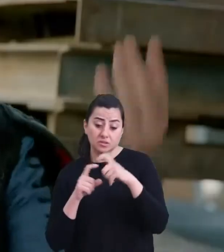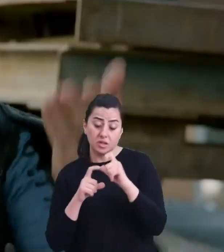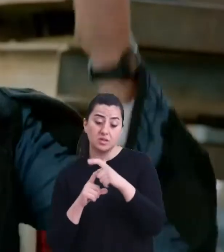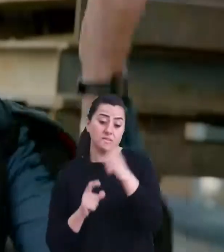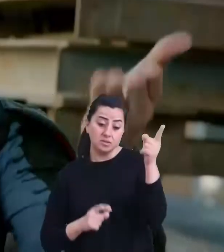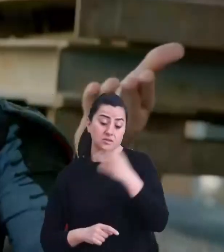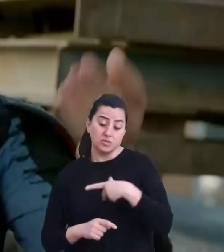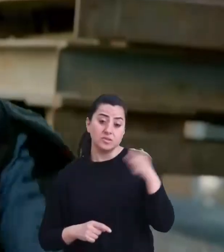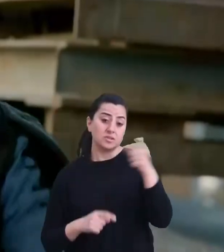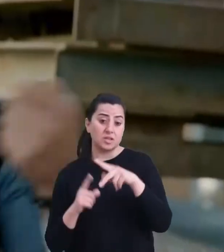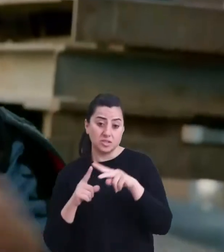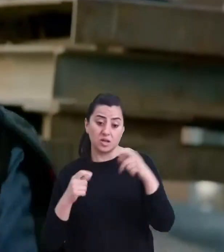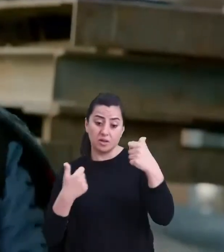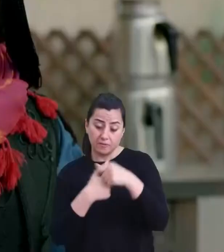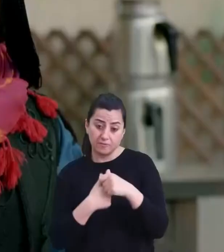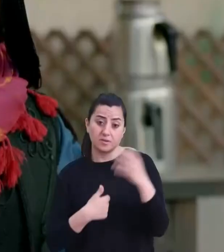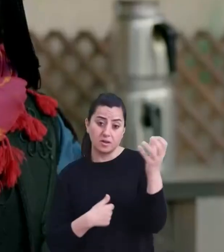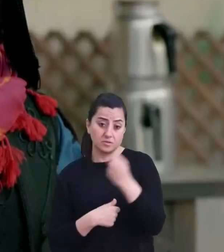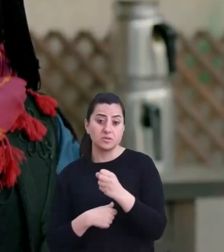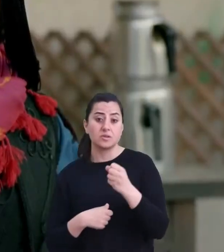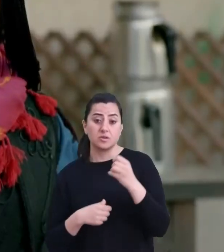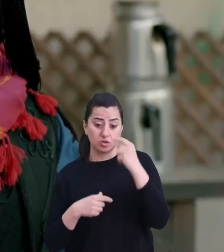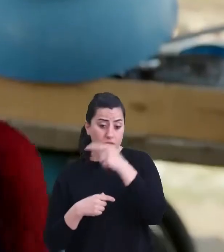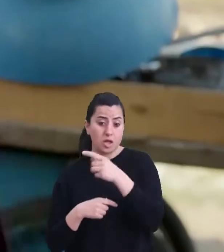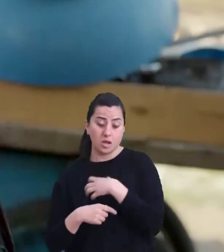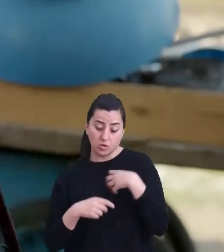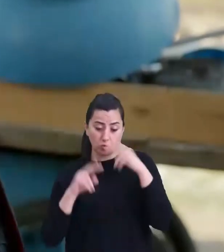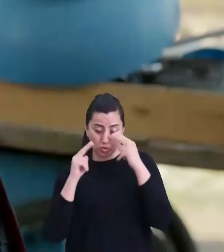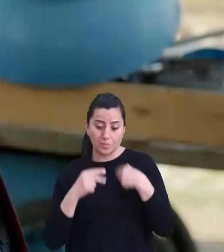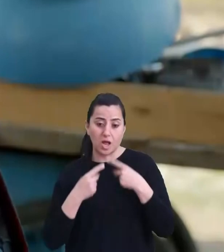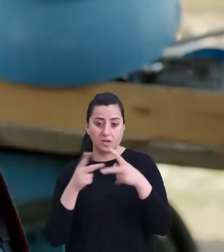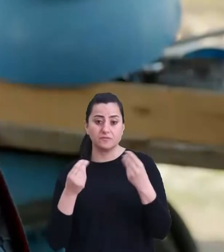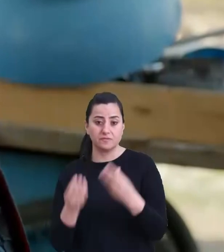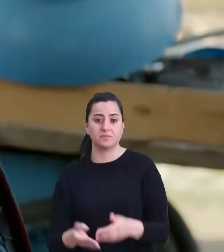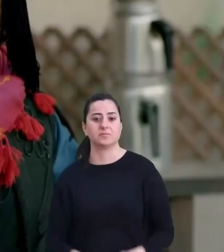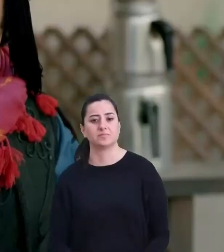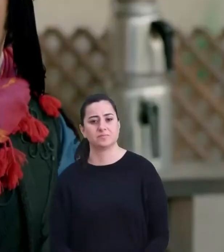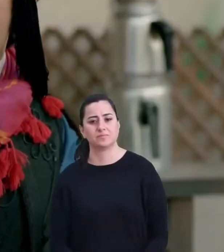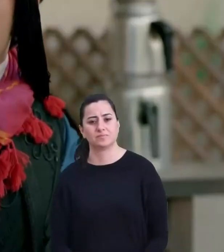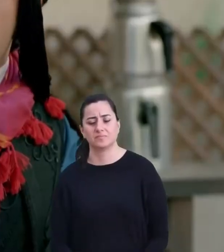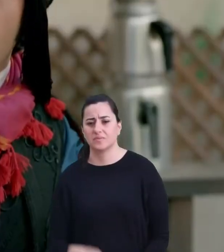arkadaş. Nişe'yle evleneceksin, gerekirse anan gözlerini ben açtırıvereceğim seni. Hayda. Cemil sen beni özellikle mi yapıyorsun